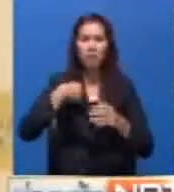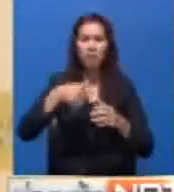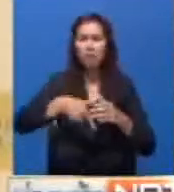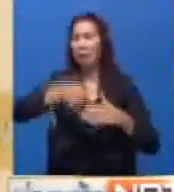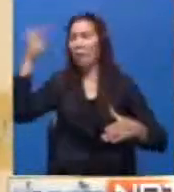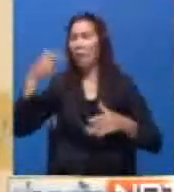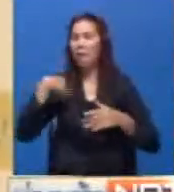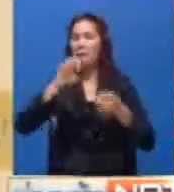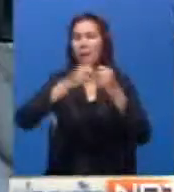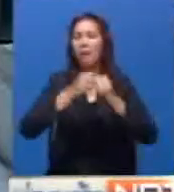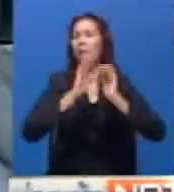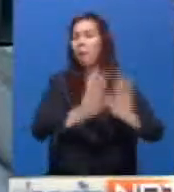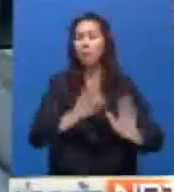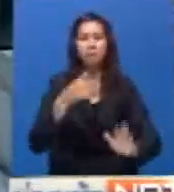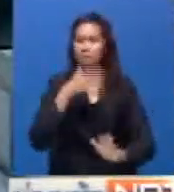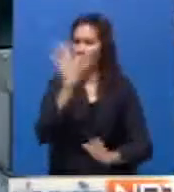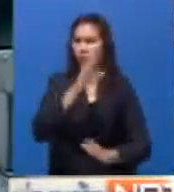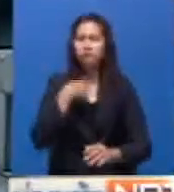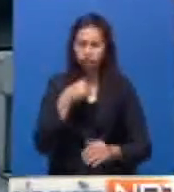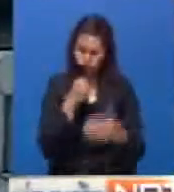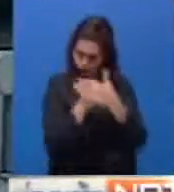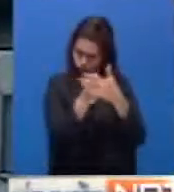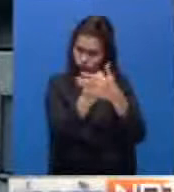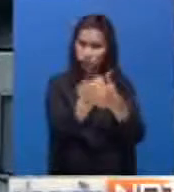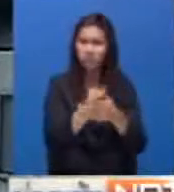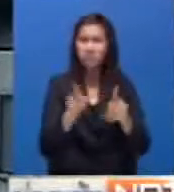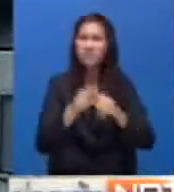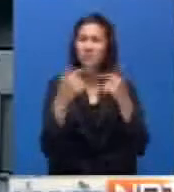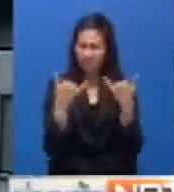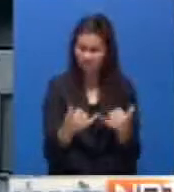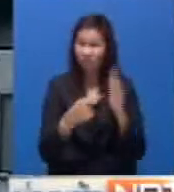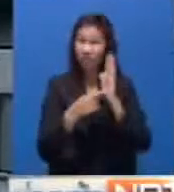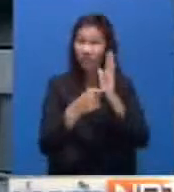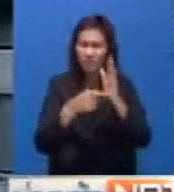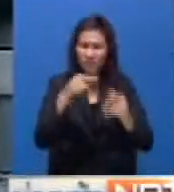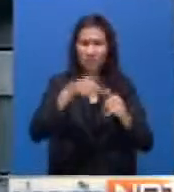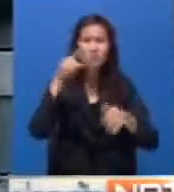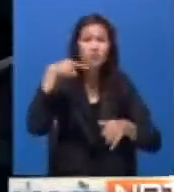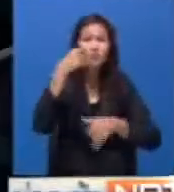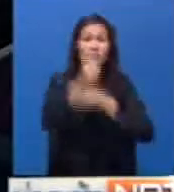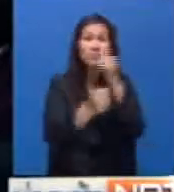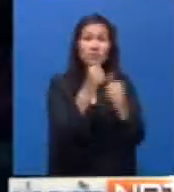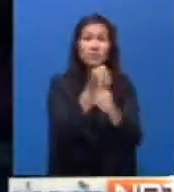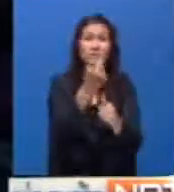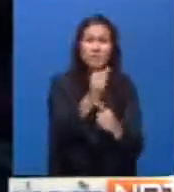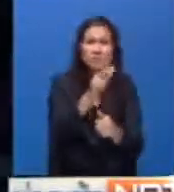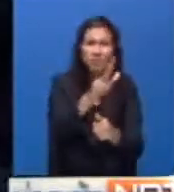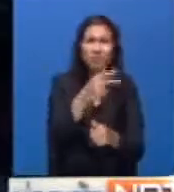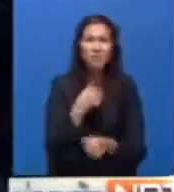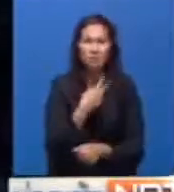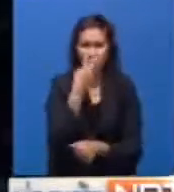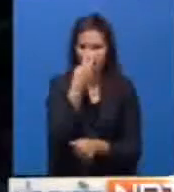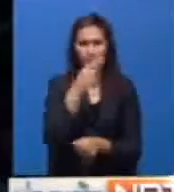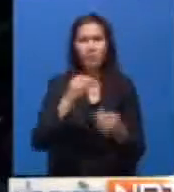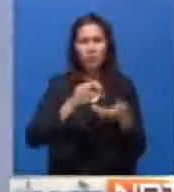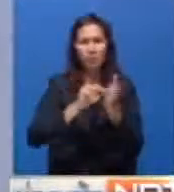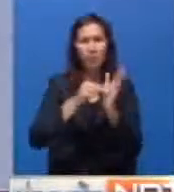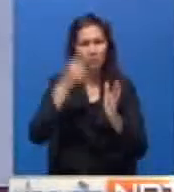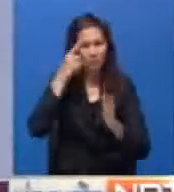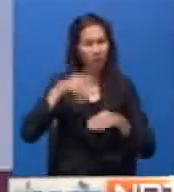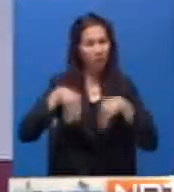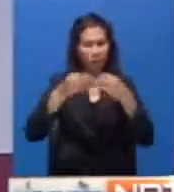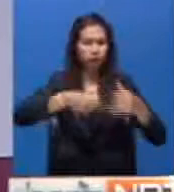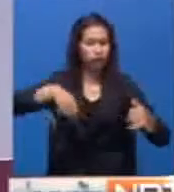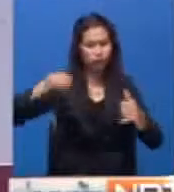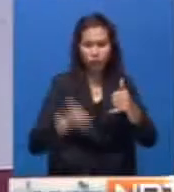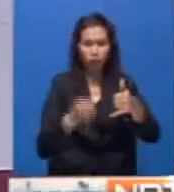าไว้ให้ผู้อื่นโดยเฉพาะคดีของน้องแก้มซึ่งเป็นคดีสะเทือนขวัญและเห็นด้วยที่จะเสนอโทษสูงสุดให้